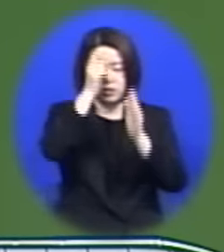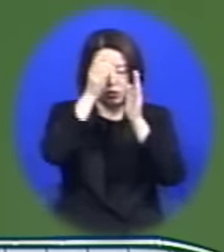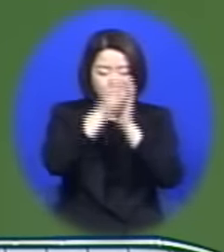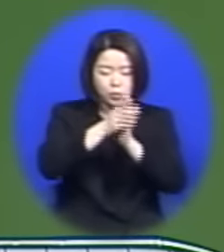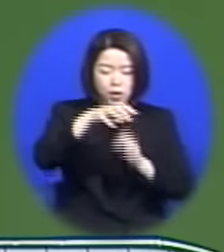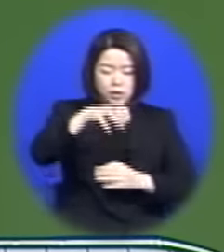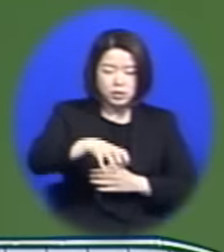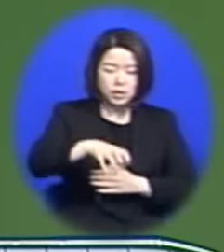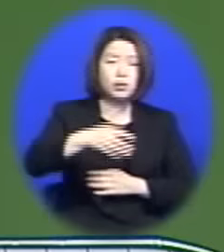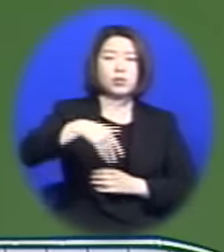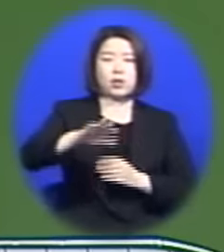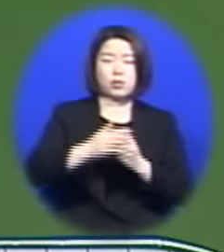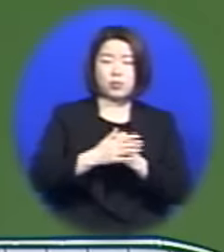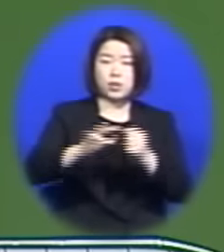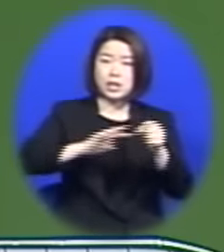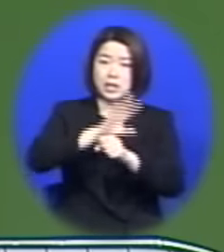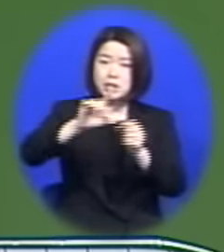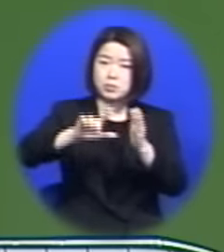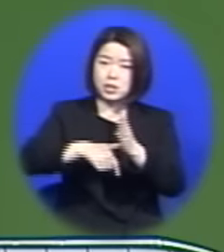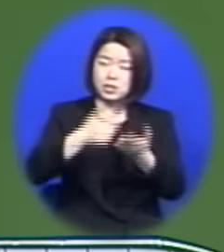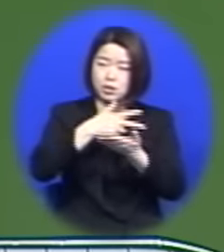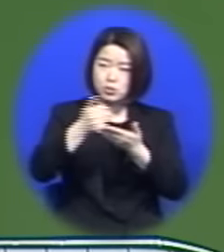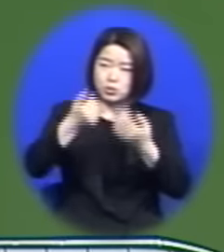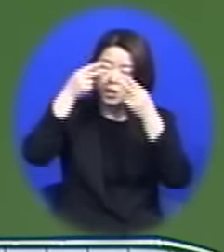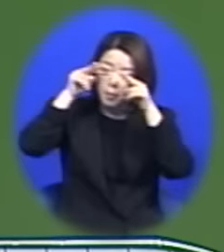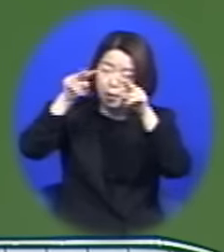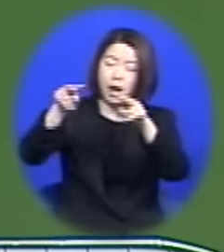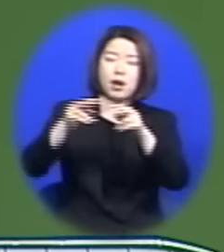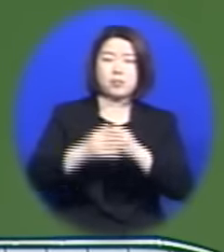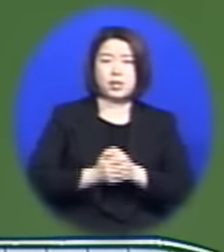나가고 24시간 주님을 바라보세요